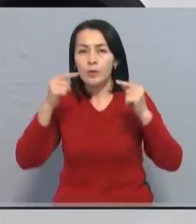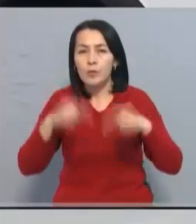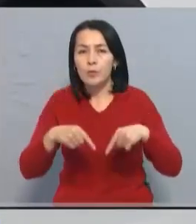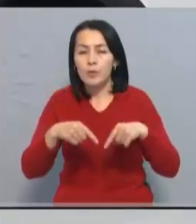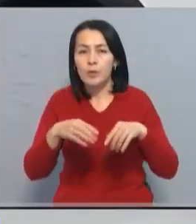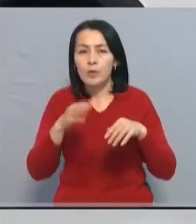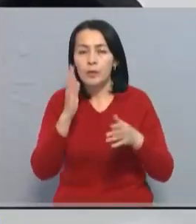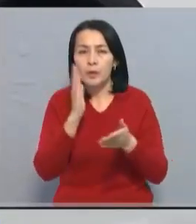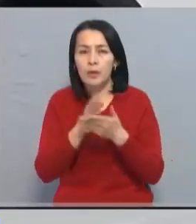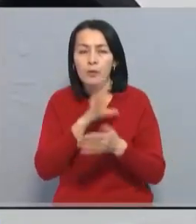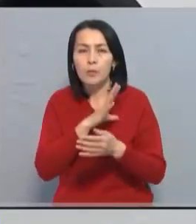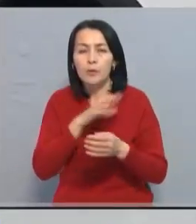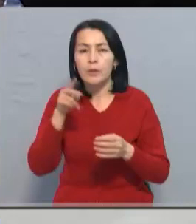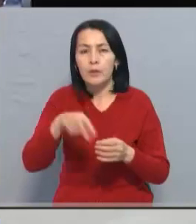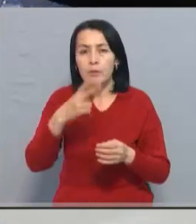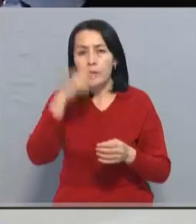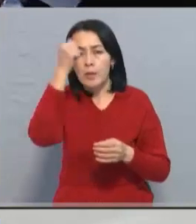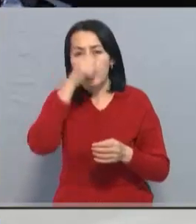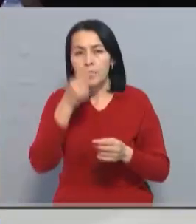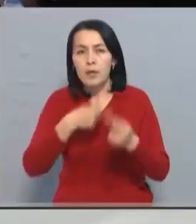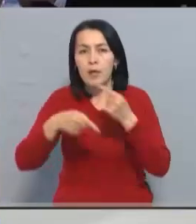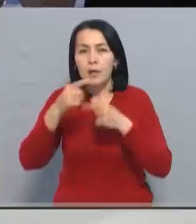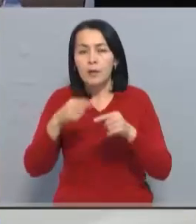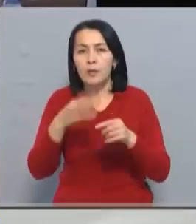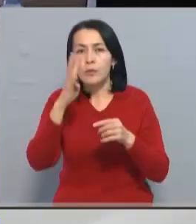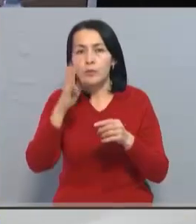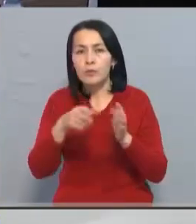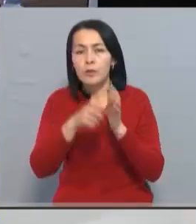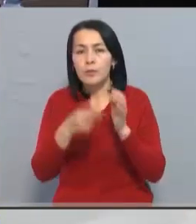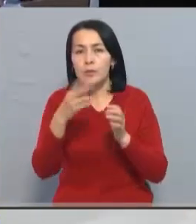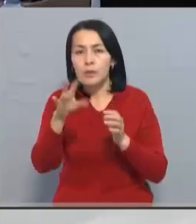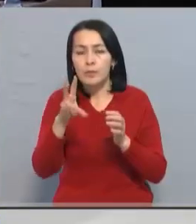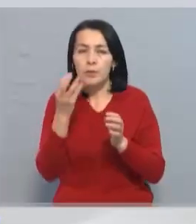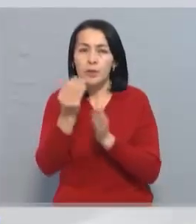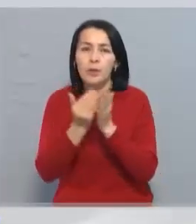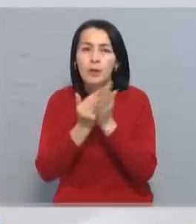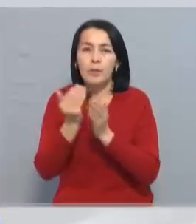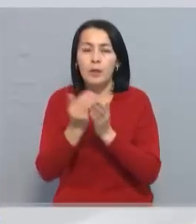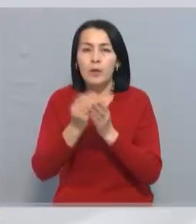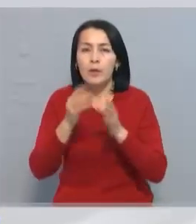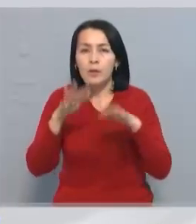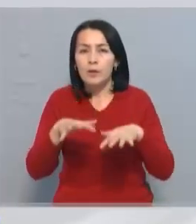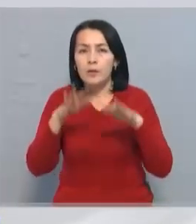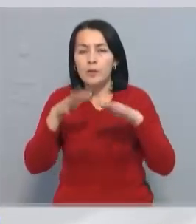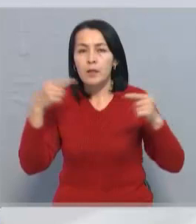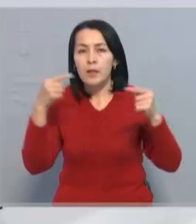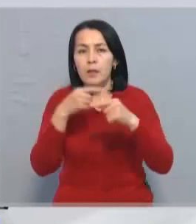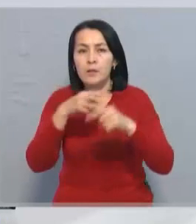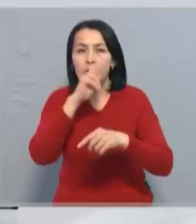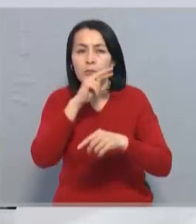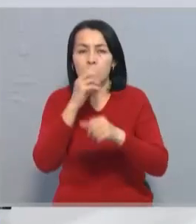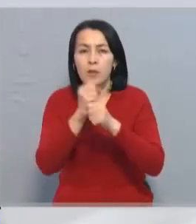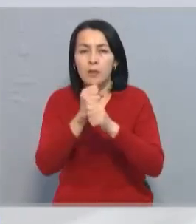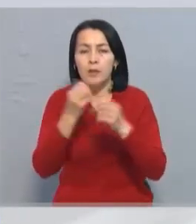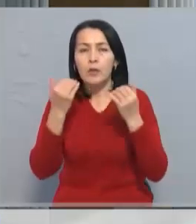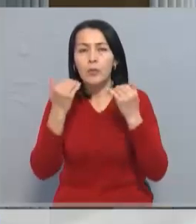ағуда екенін айтты. 2022 жылы алдын алуға жалпы 462 миллион теңге бөлініп, тасқынға қарсы инженерлік жұмыстар